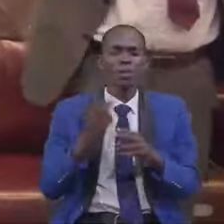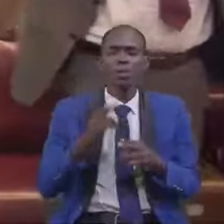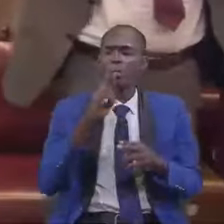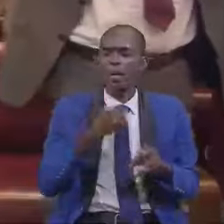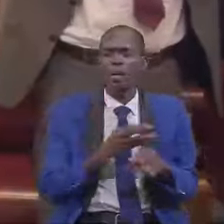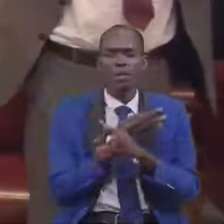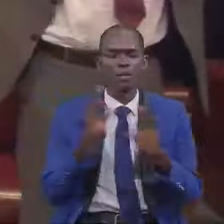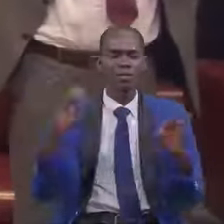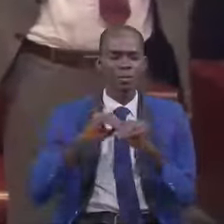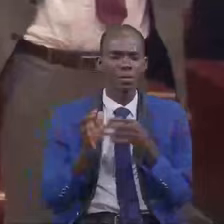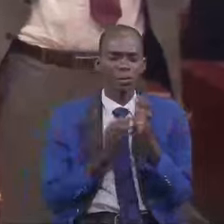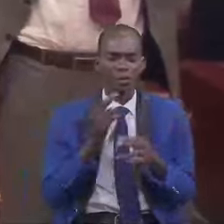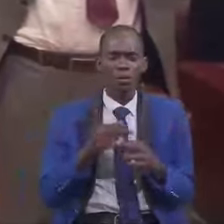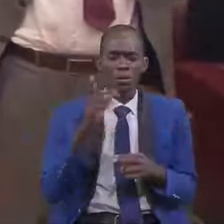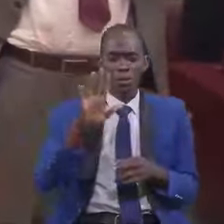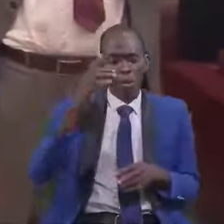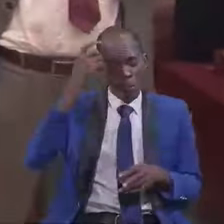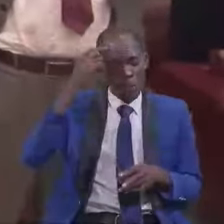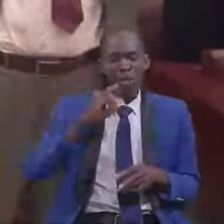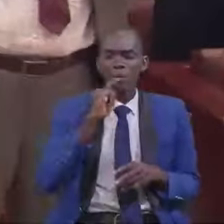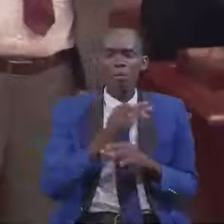êtes libre. Votre cerveau est libre.